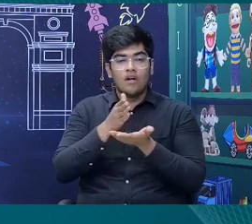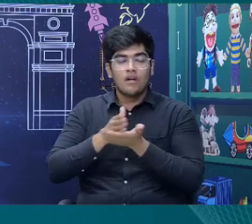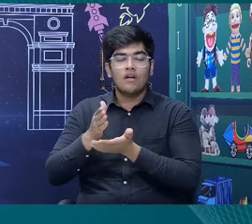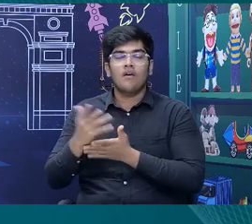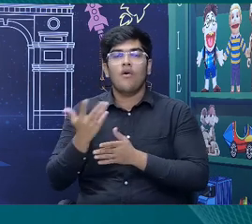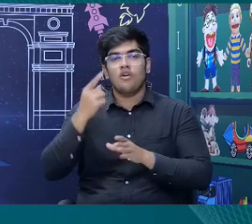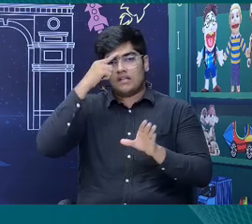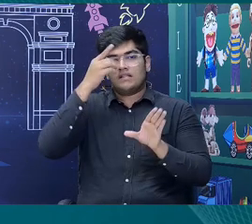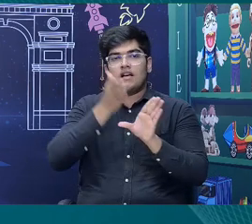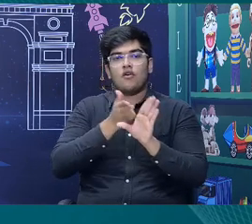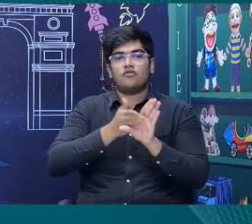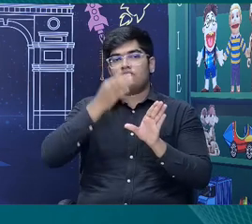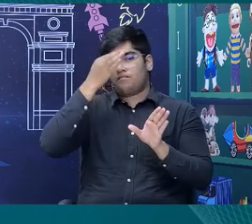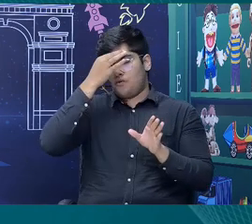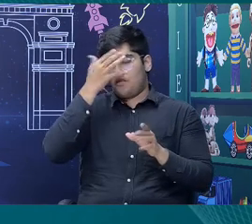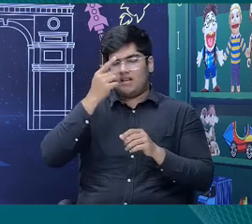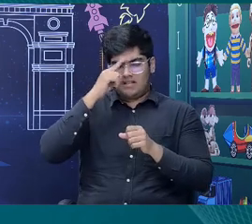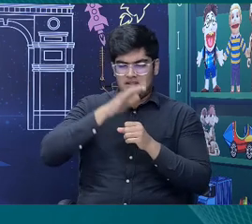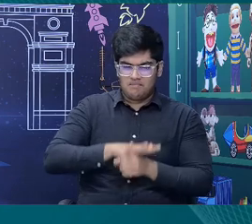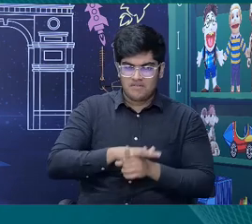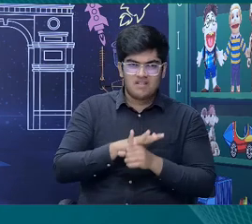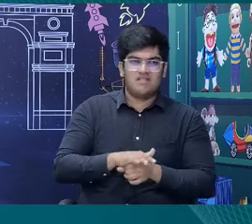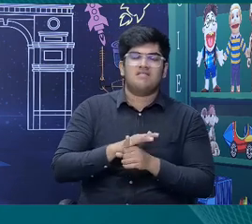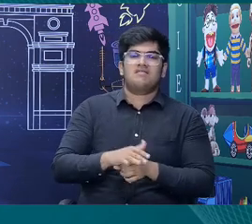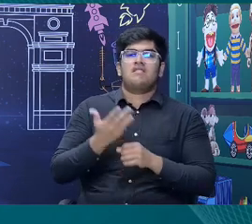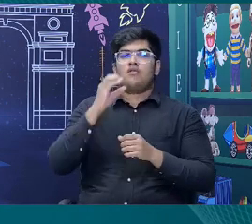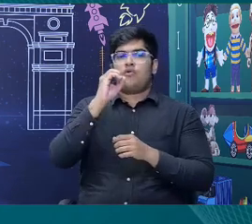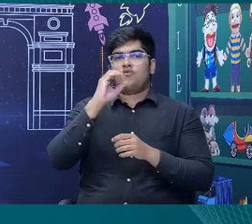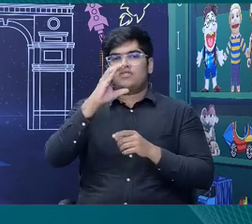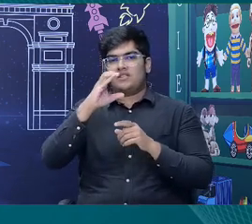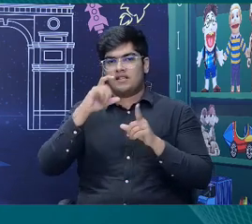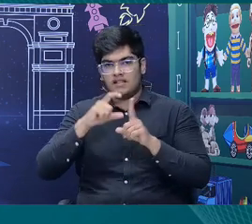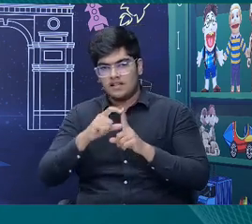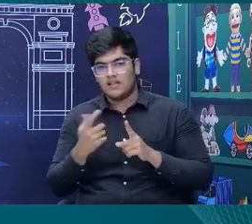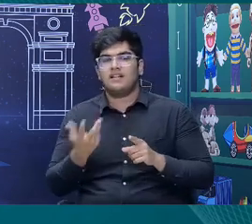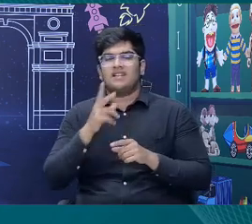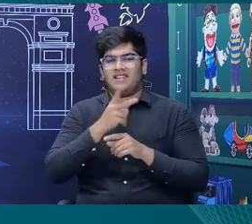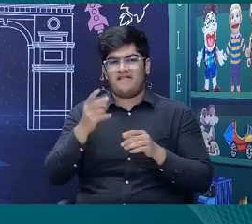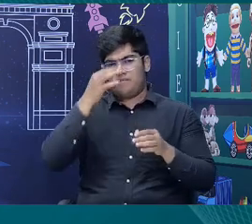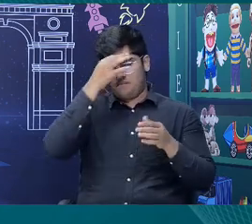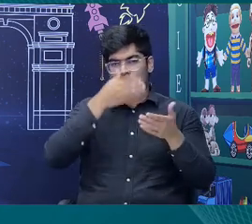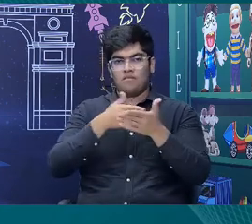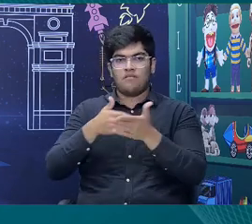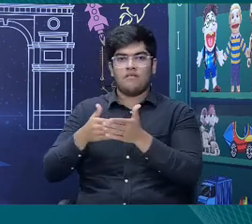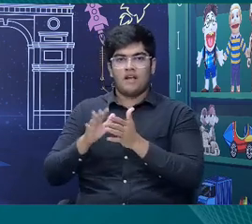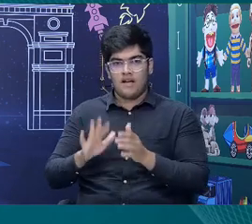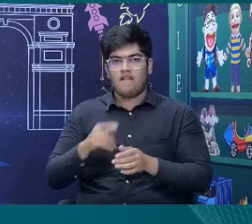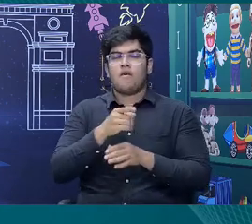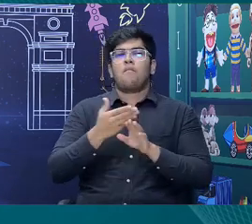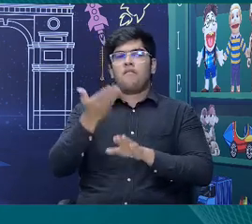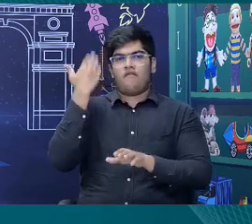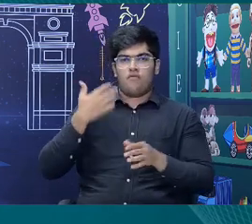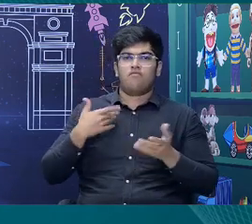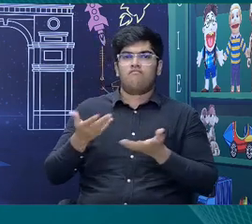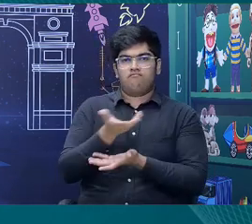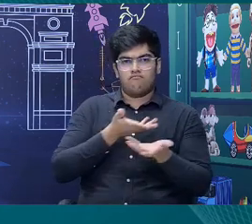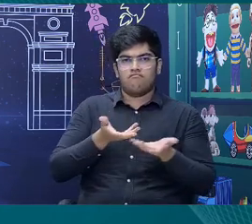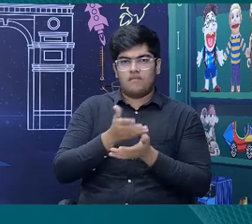प्रॉब्लम्स सच एज डिप्रेशन एंजाइटी ओसीडी यह यह कुछ ऐसे इश्यूज है जो हम पहले भी डिस्कस कर चुके हैं